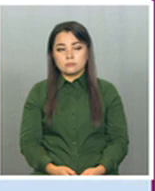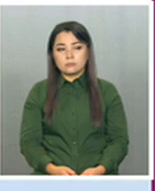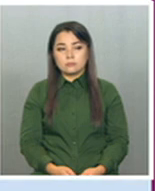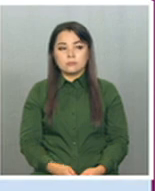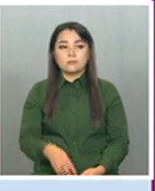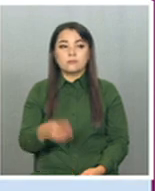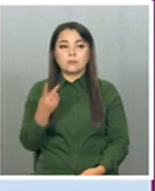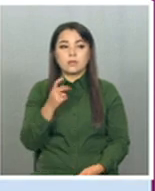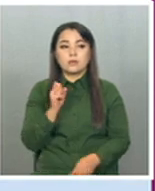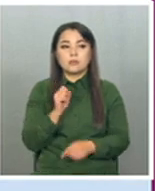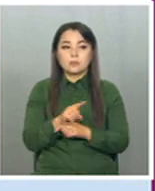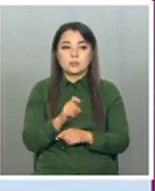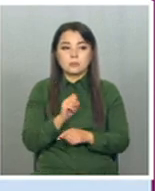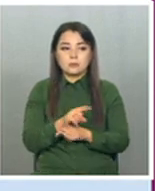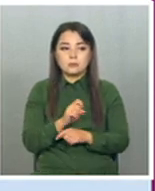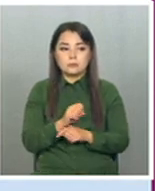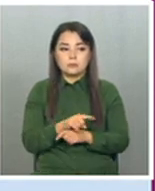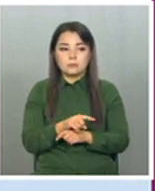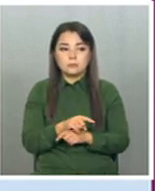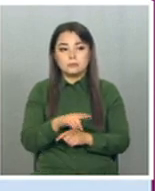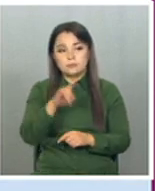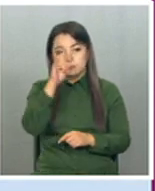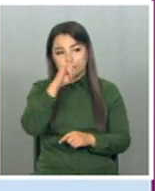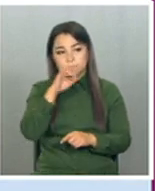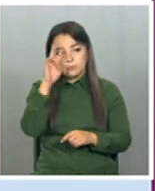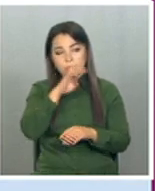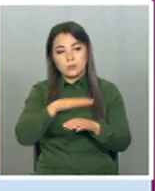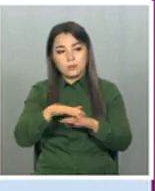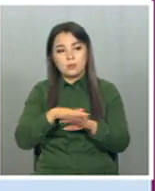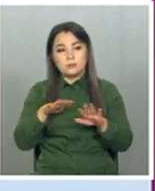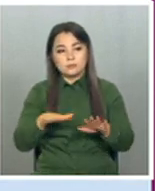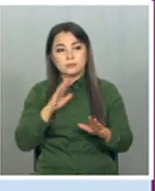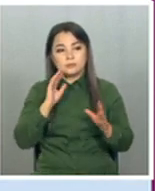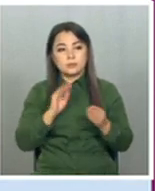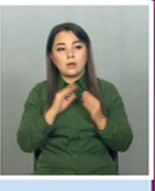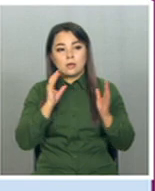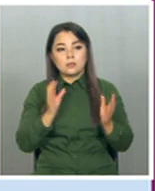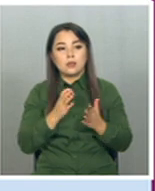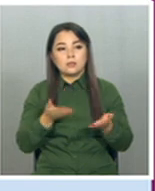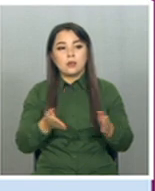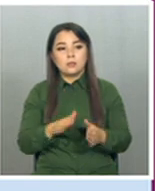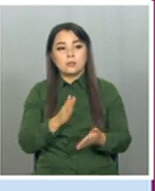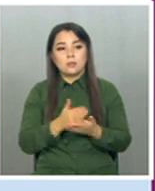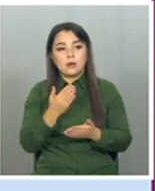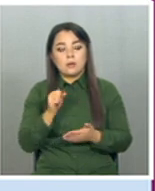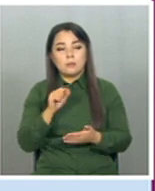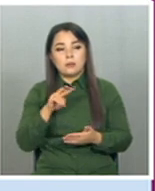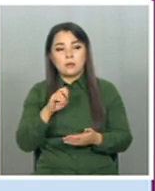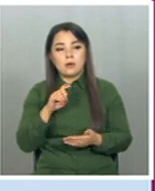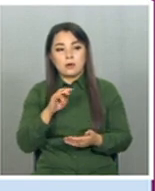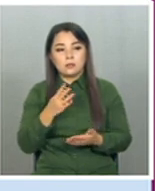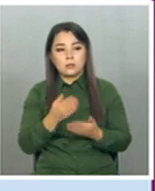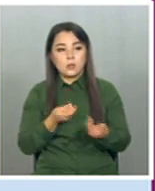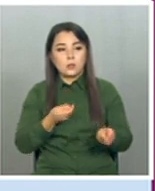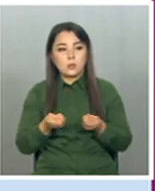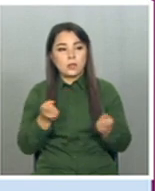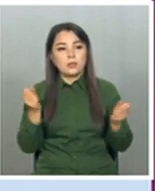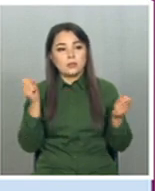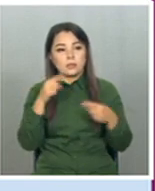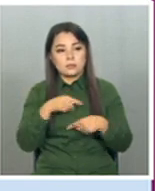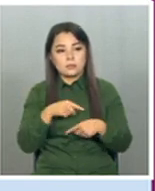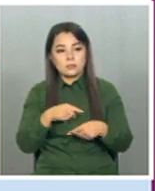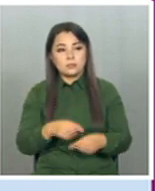Екінші тапсырма. Қазақ мемлекетін сақтап қалудағы Абылай ханның ролін анықтаңыз.